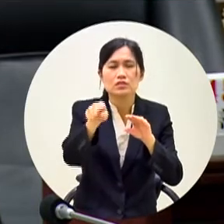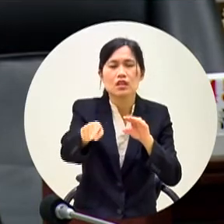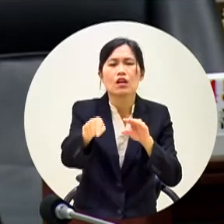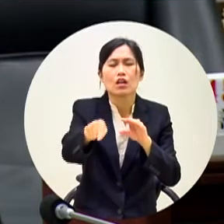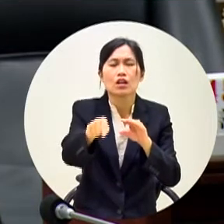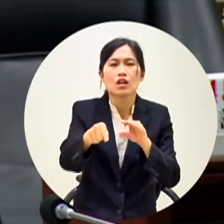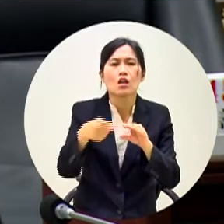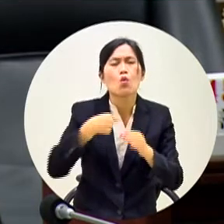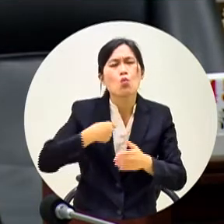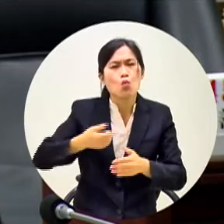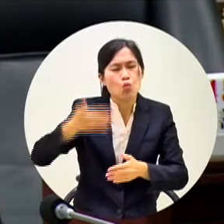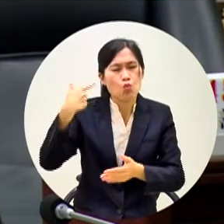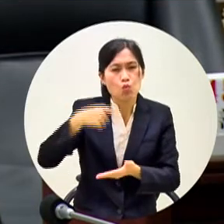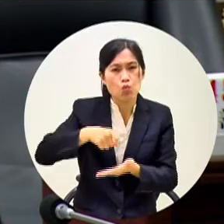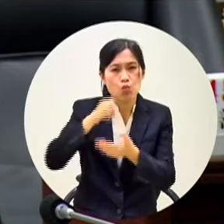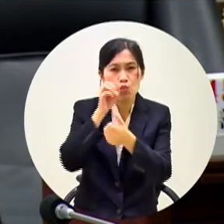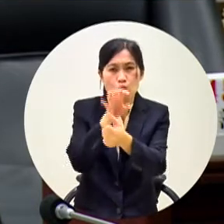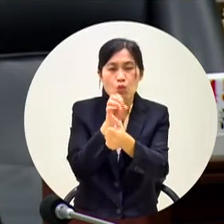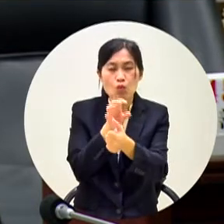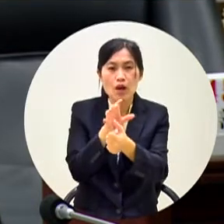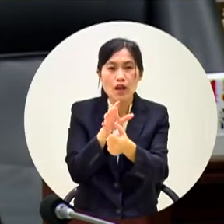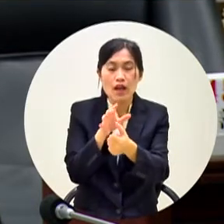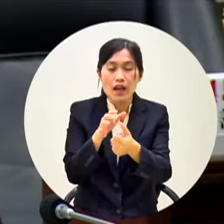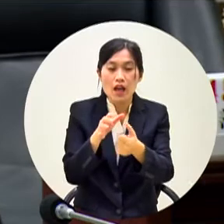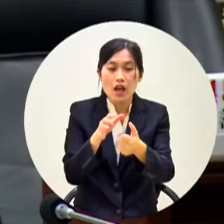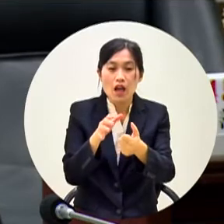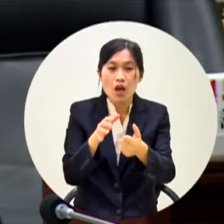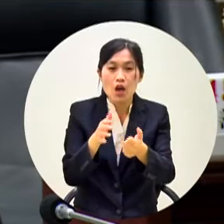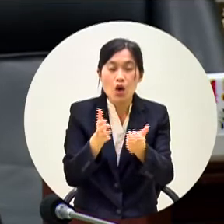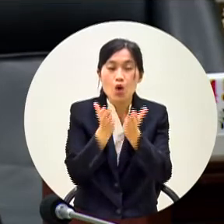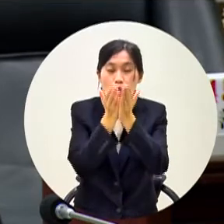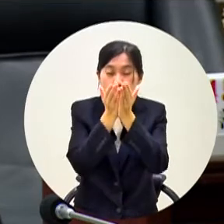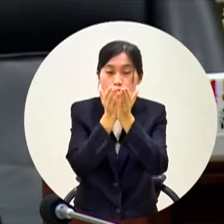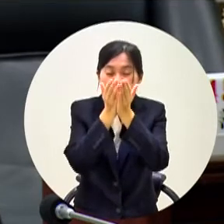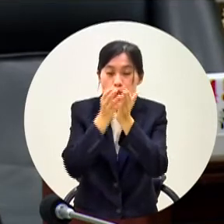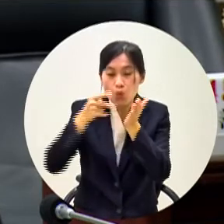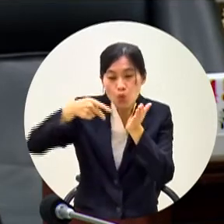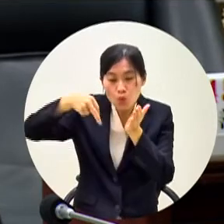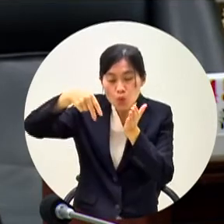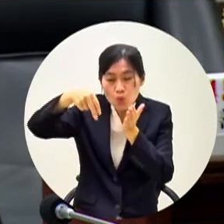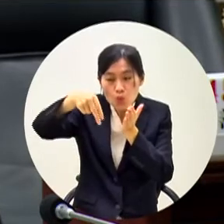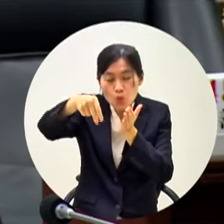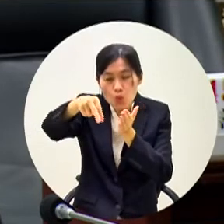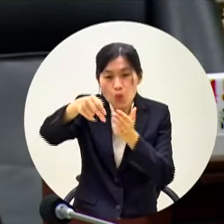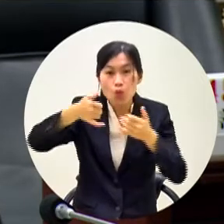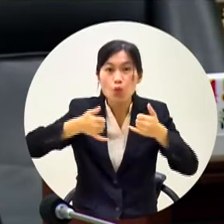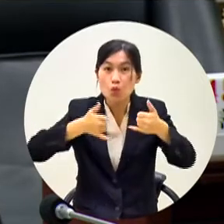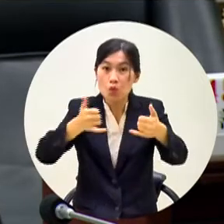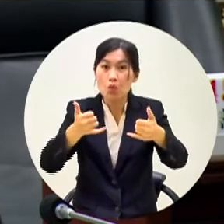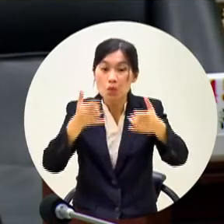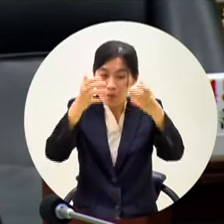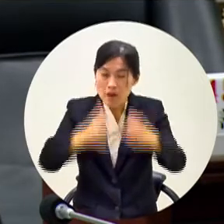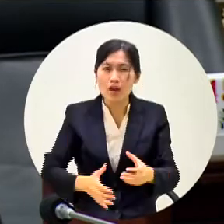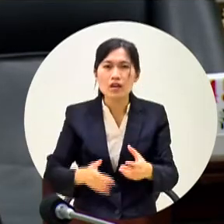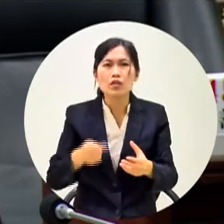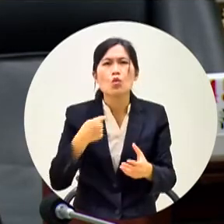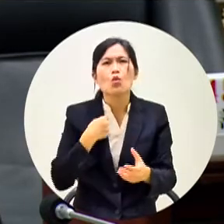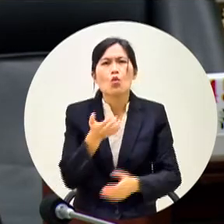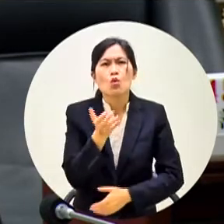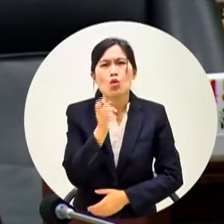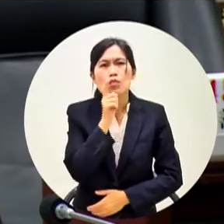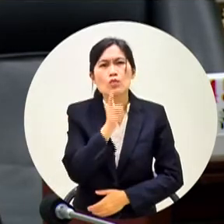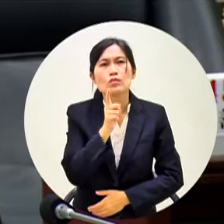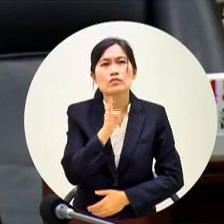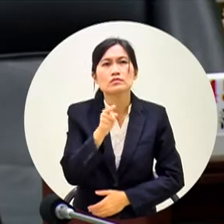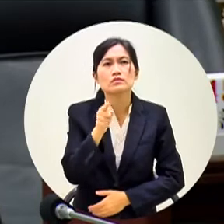讲，是咪会当用一个通识步道，互学生啊上下课，因为这座路我讲过，坦白讲嘛。